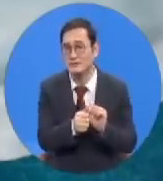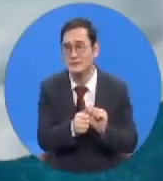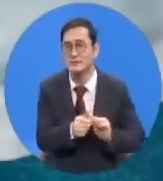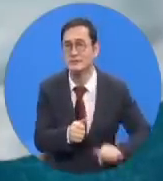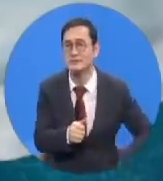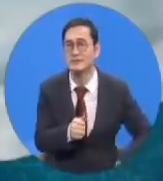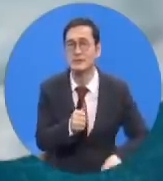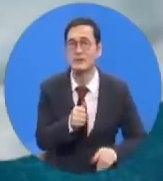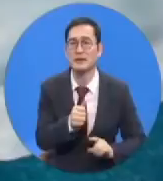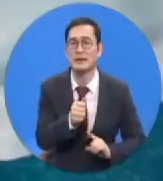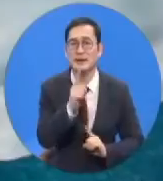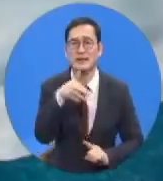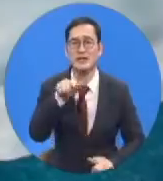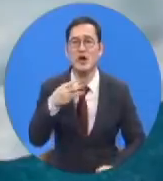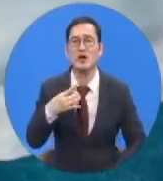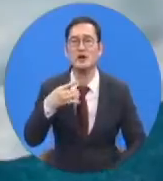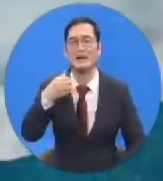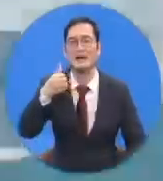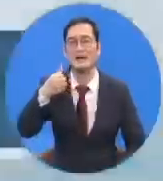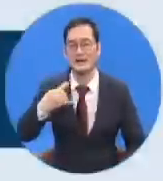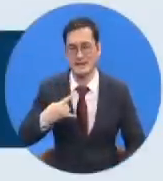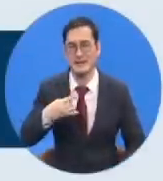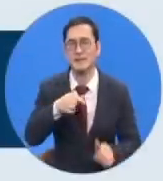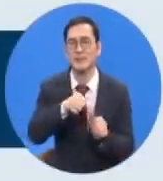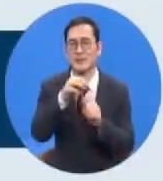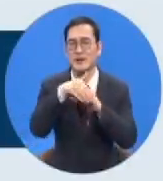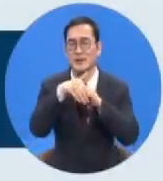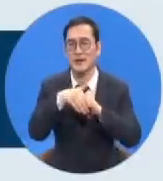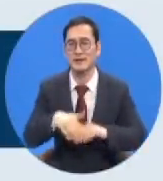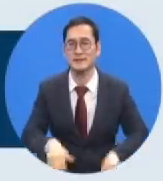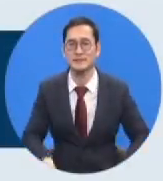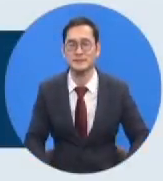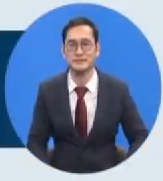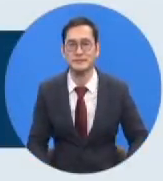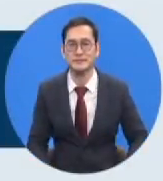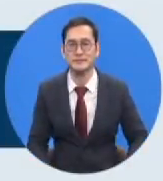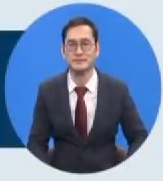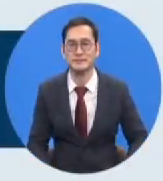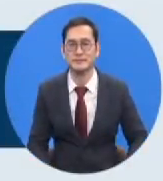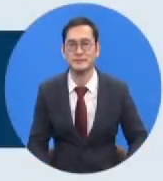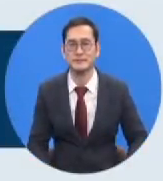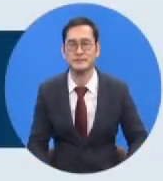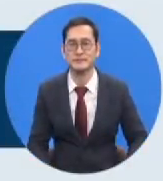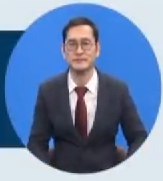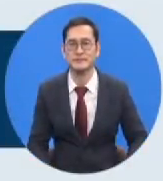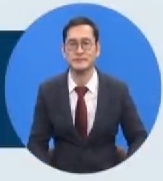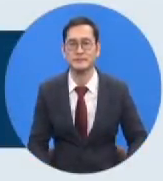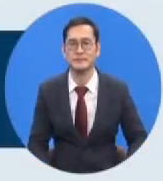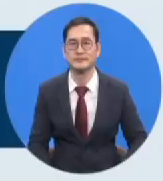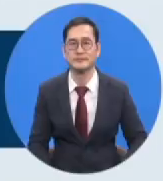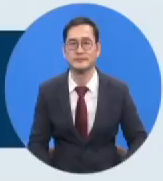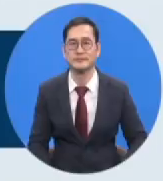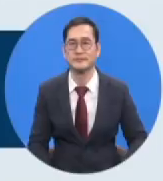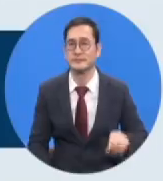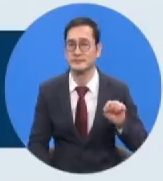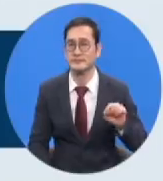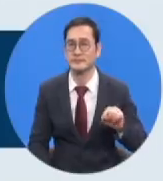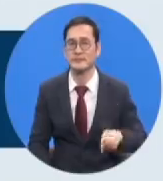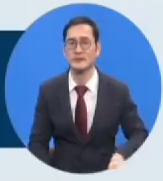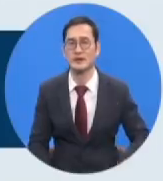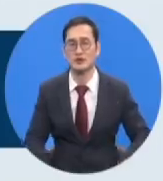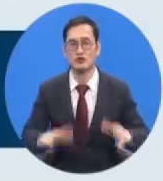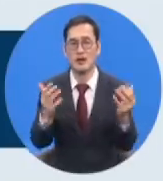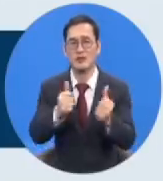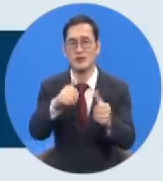국회에 비례의원으로 입성했던 이 전 의원. 자, 21대 총선을 앞두고 정치의 한심한